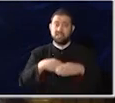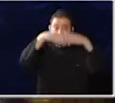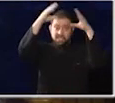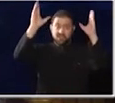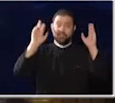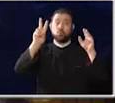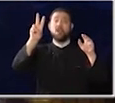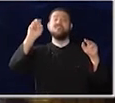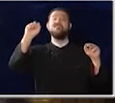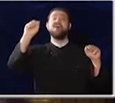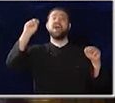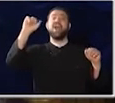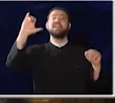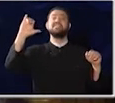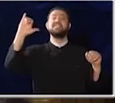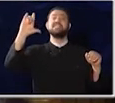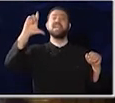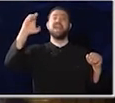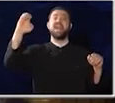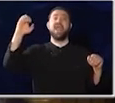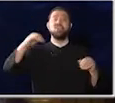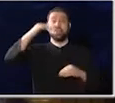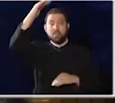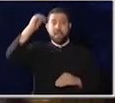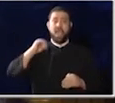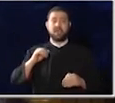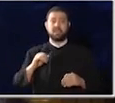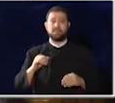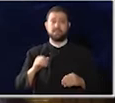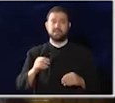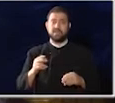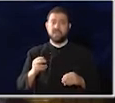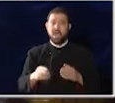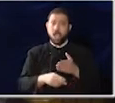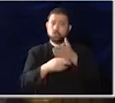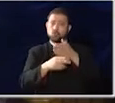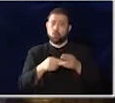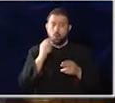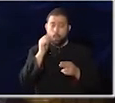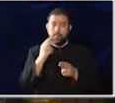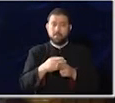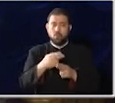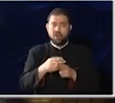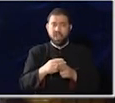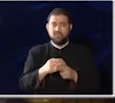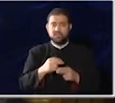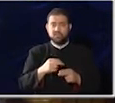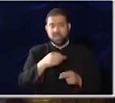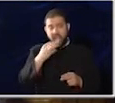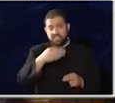cu Vasiliadele și acolo este o activitate socială mult mai extinsă decât îngrijirea bolnavilor. Și ca să